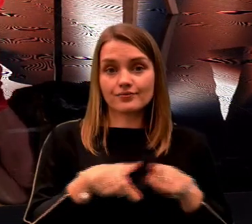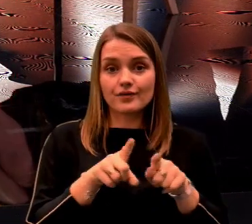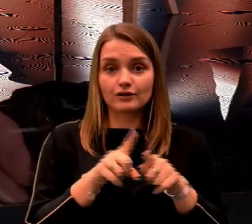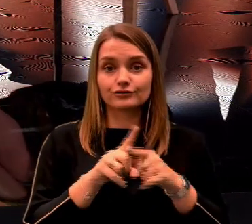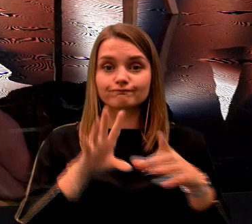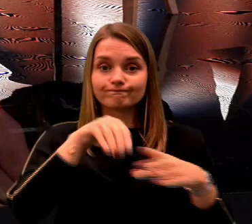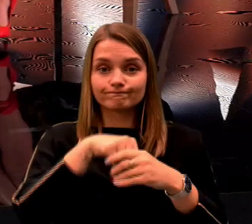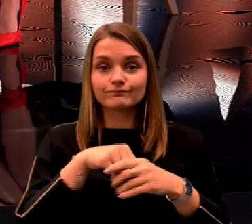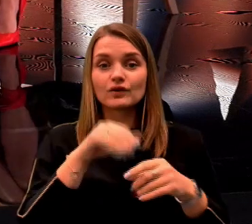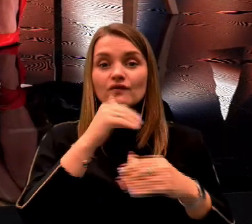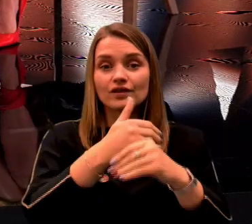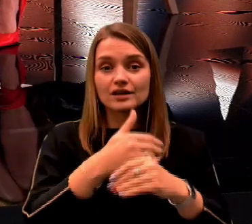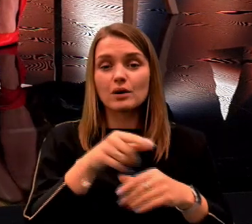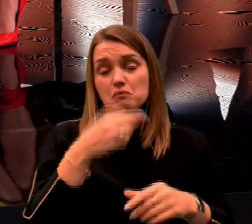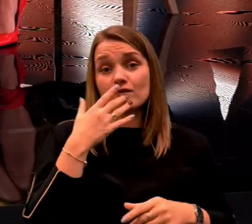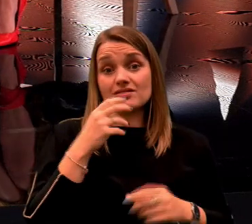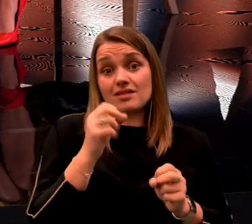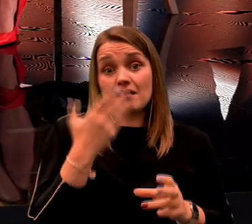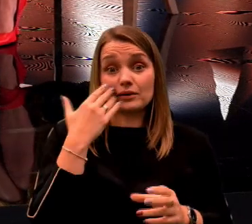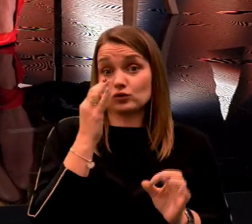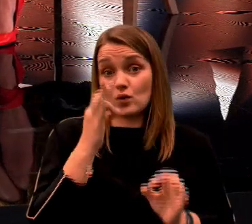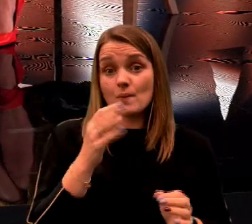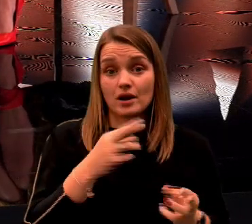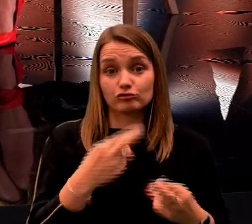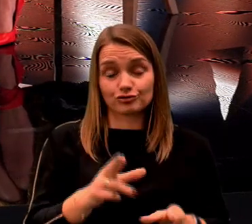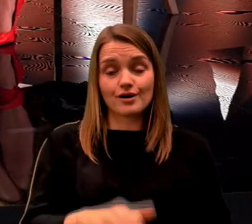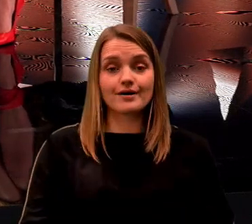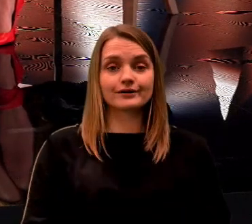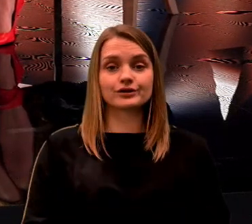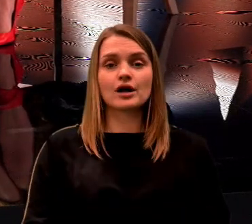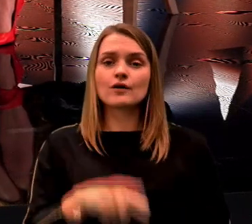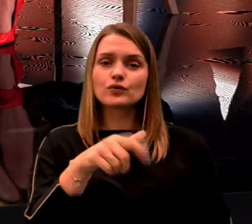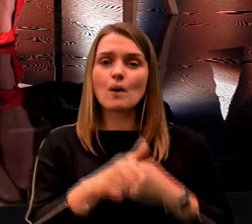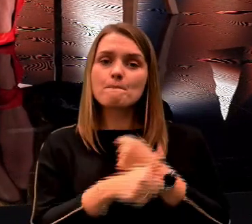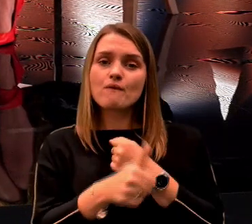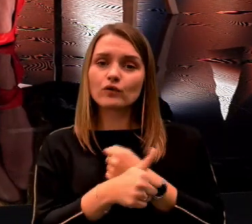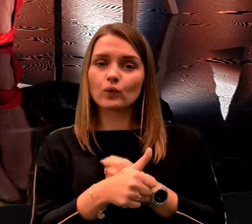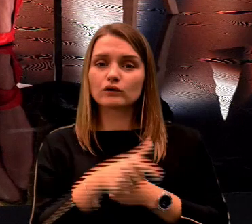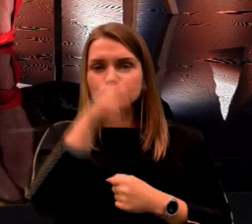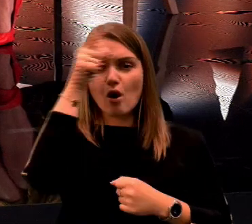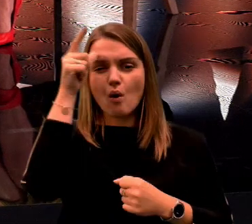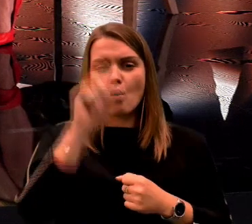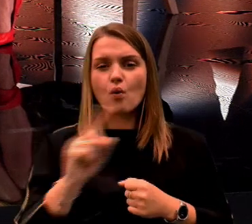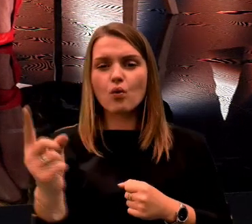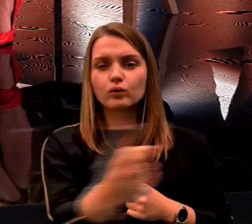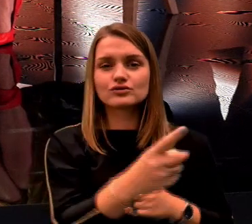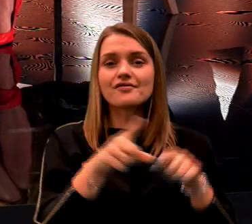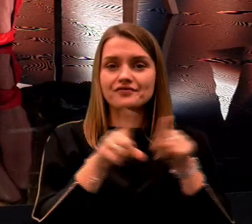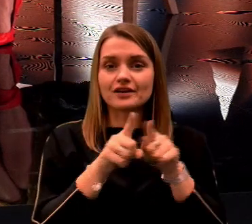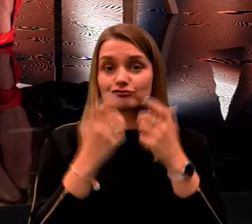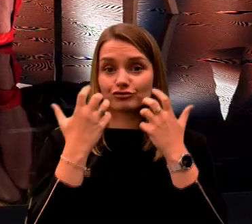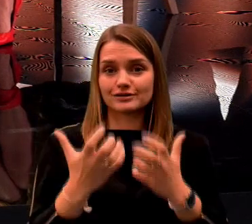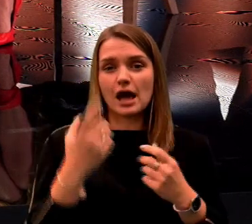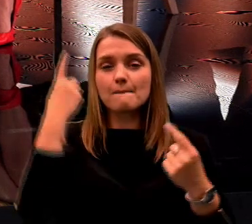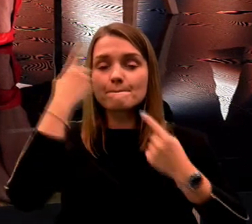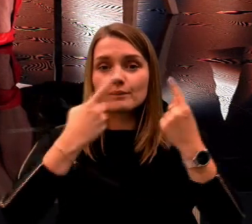wprowadziłam i mówię, że to jest bardzo dobra rzecz. Więc powoduje to, że ludziom się chce też myśleć. I to, co mogę